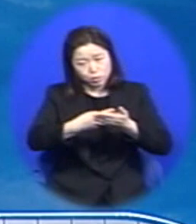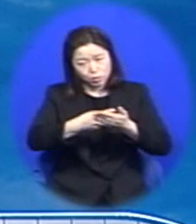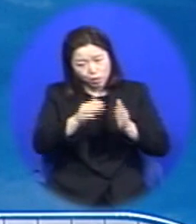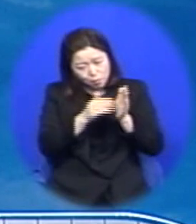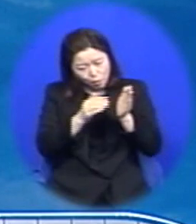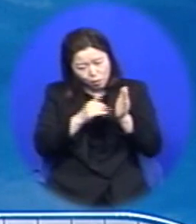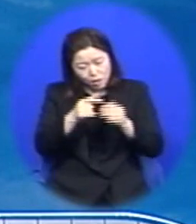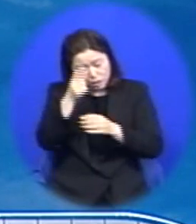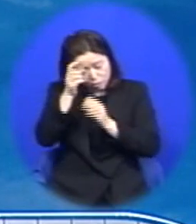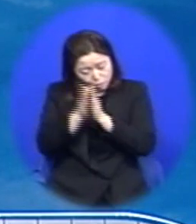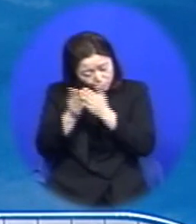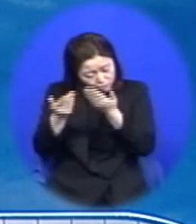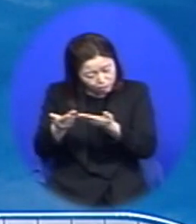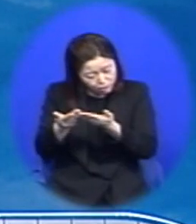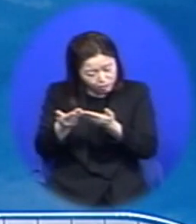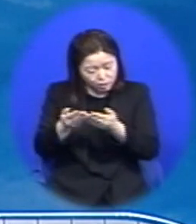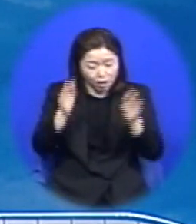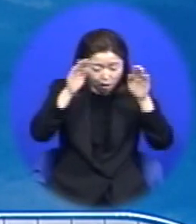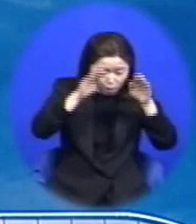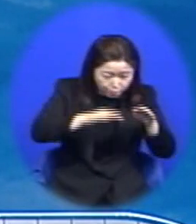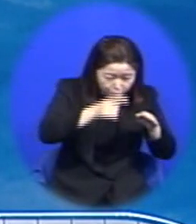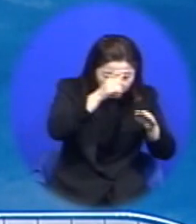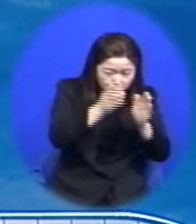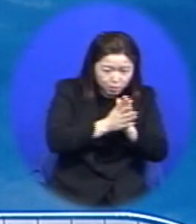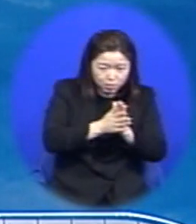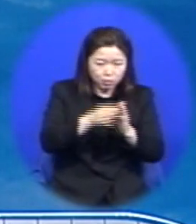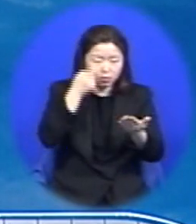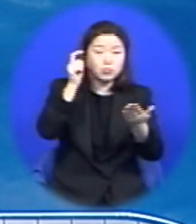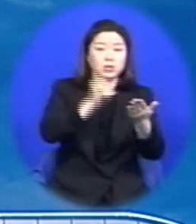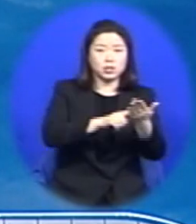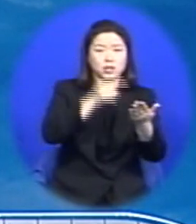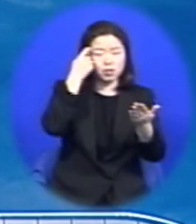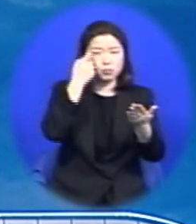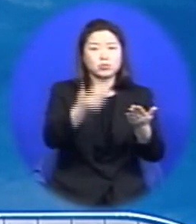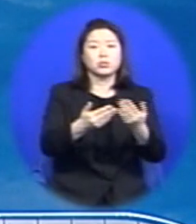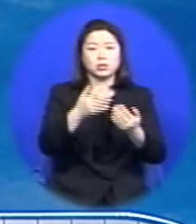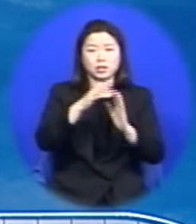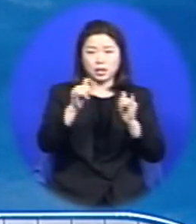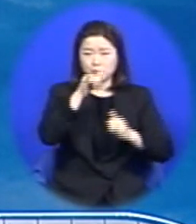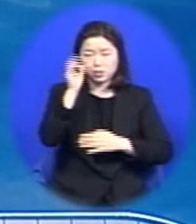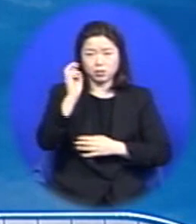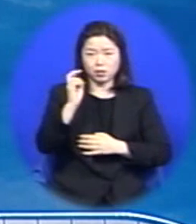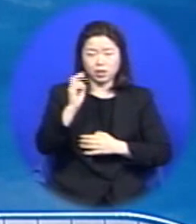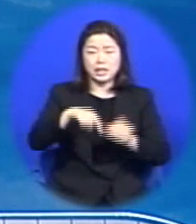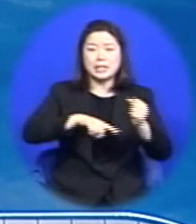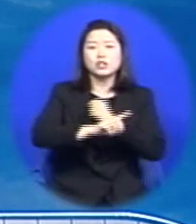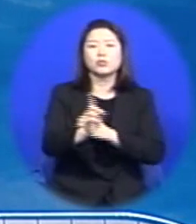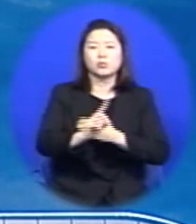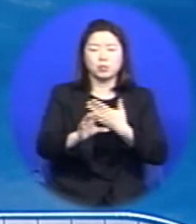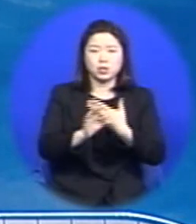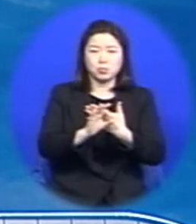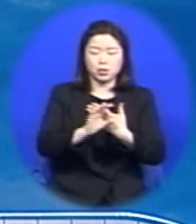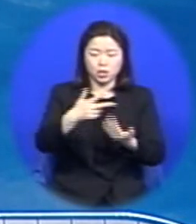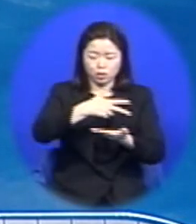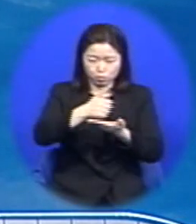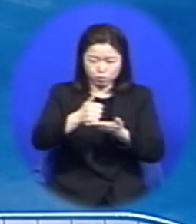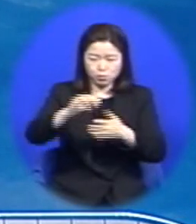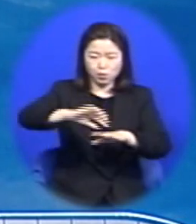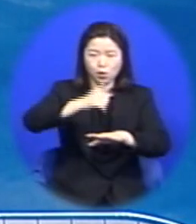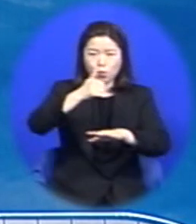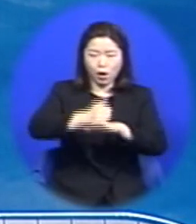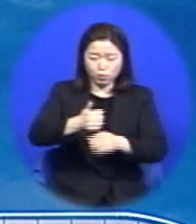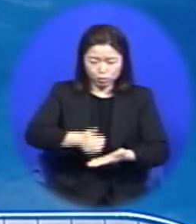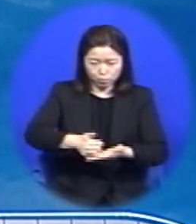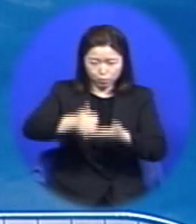엎드려 기도해서 걸리느냐고 질문할 사람이 있을 겁니다. 이유는 무엇보다 주님을 왕으로 모시고 있다는